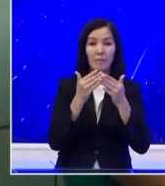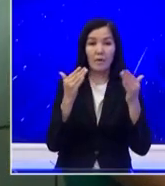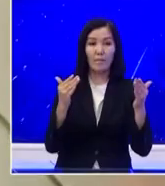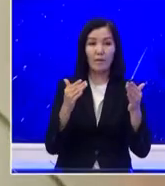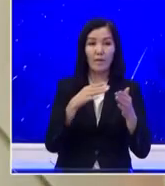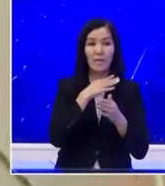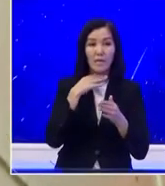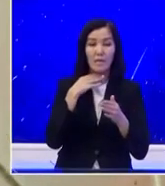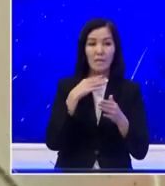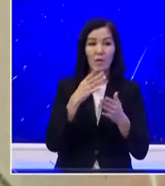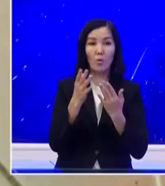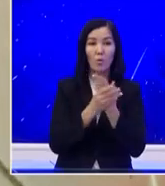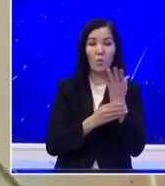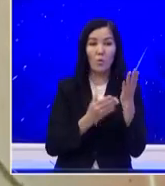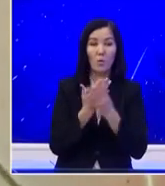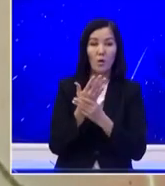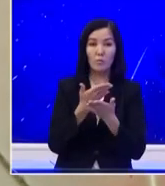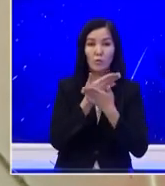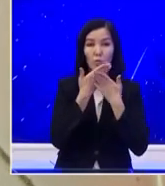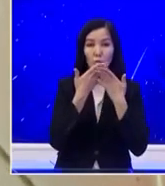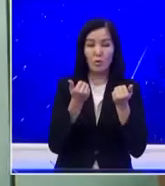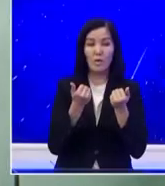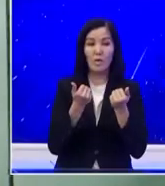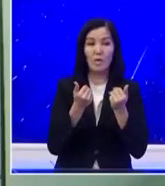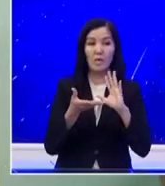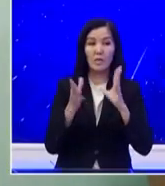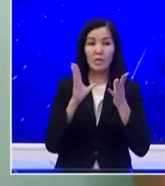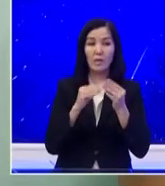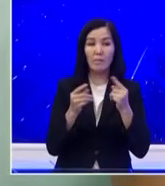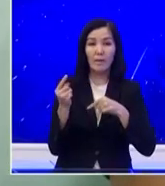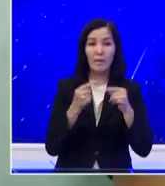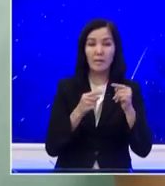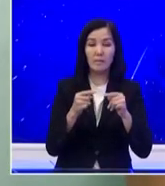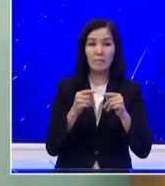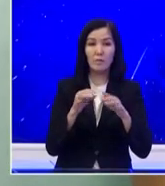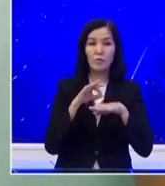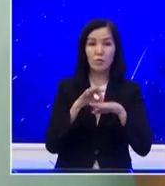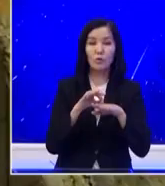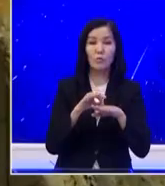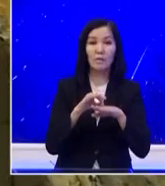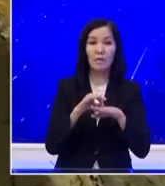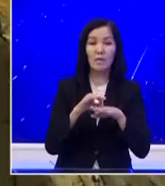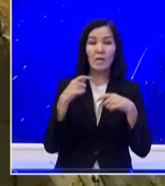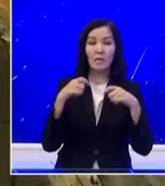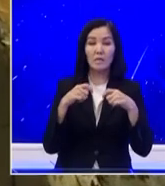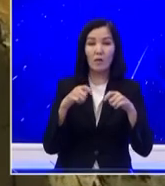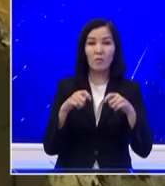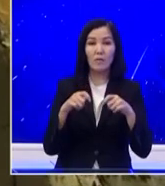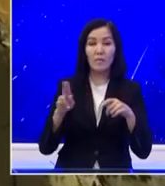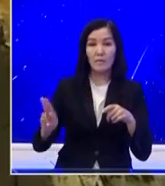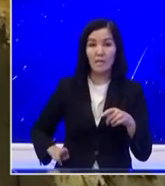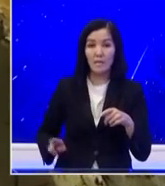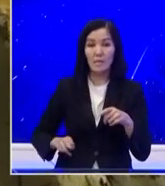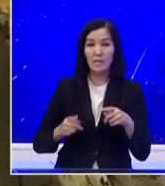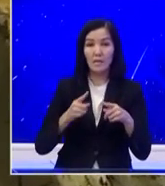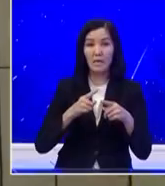етті қолғапсыз тартып, санитарлық нормаларды сақтамаған. Жалпы кәсібін жүргізіп жатқан бұл сауда орны басшысына айтылған алғашқы ескерту